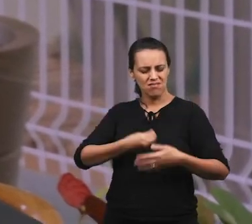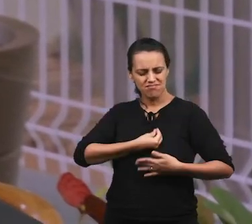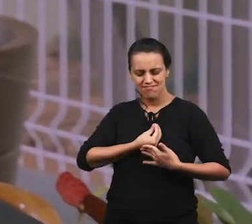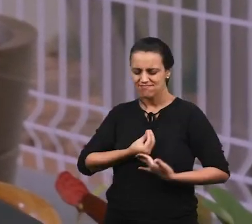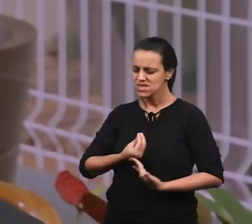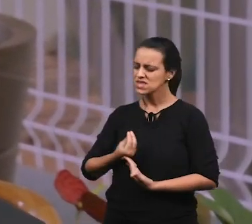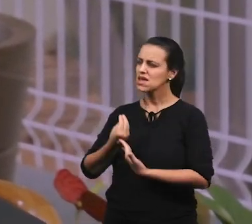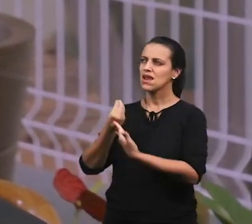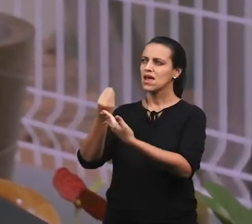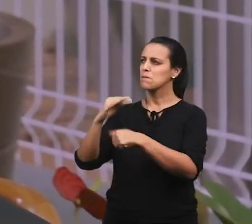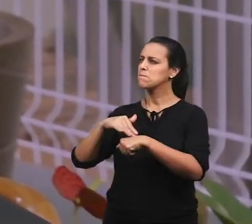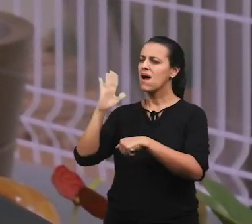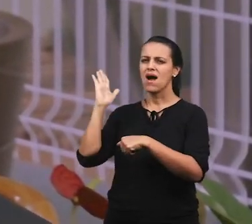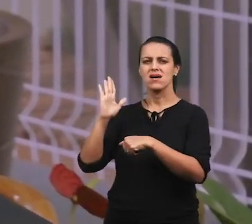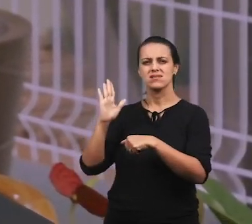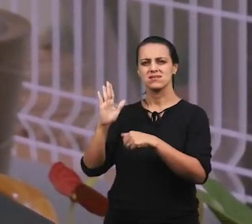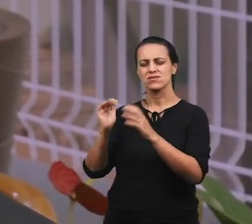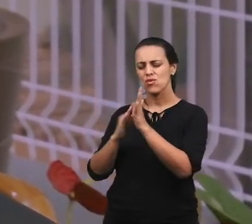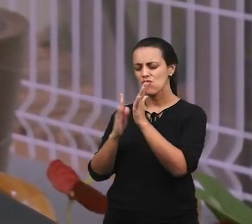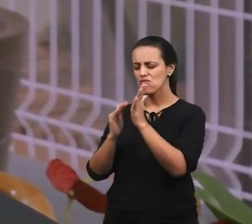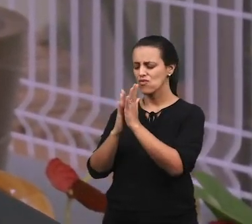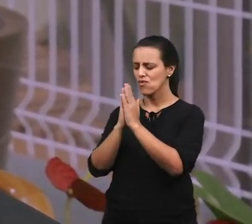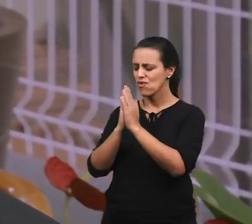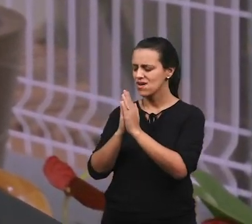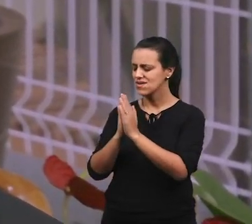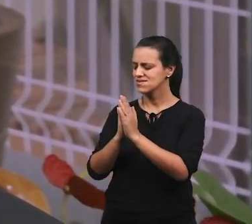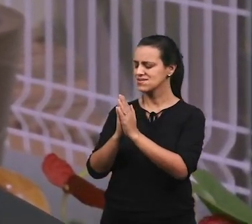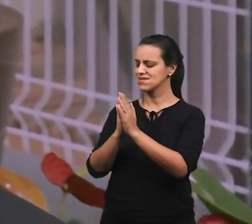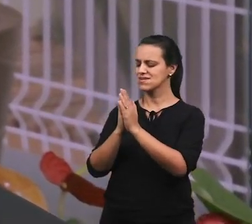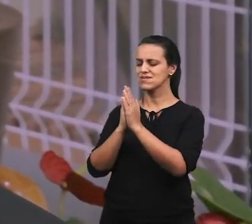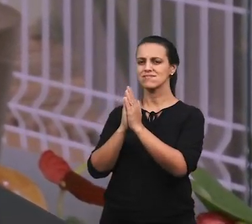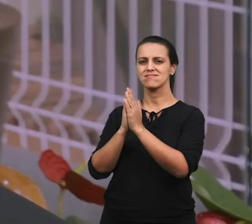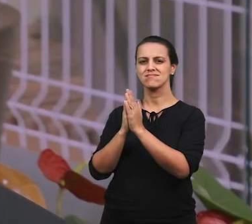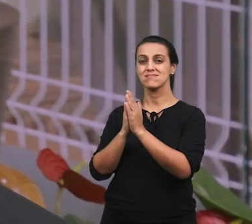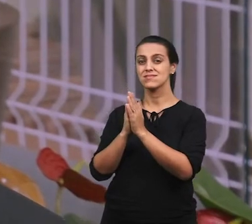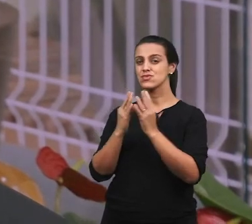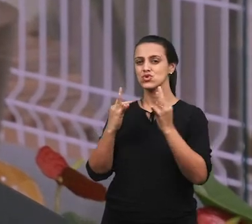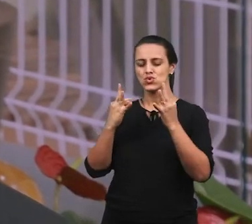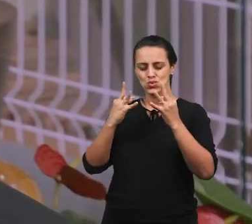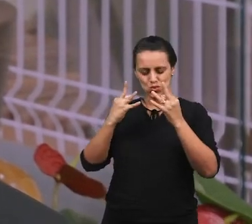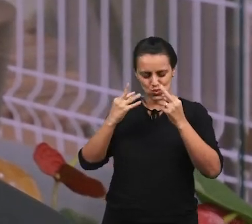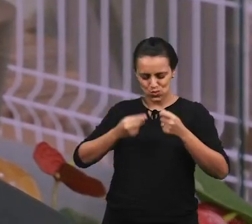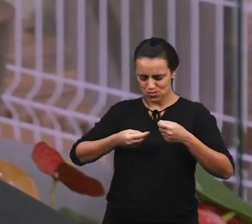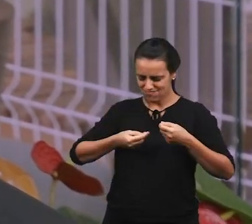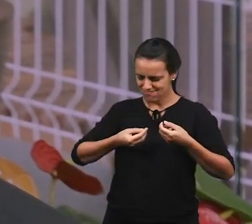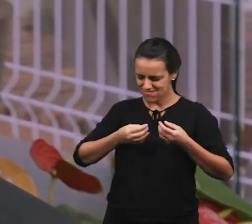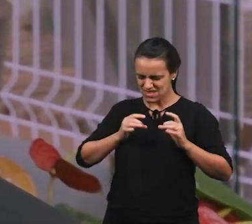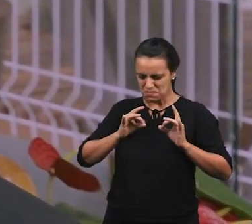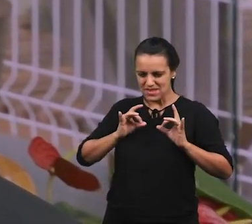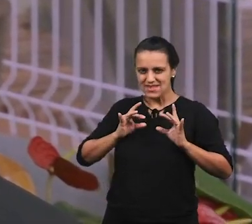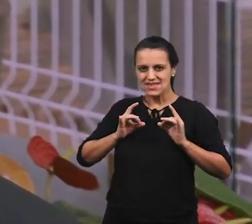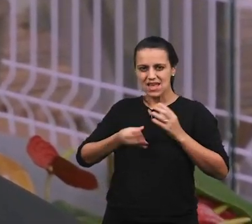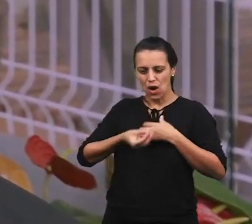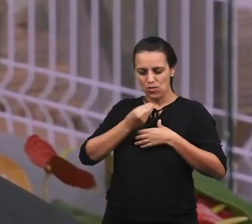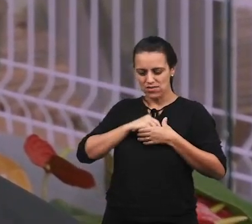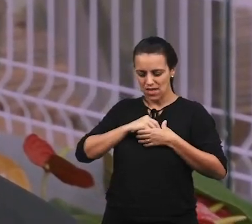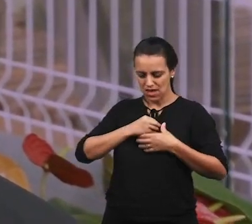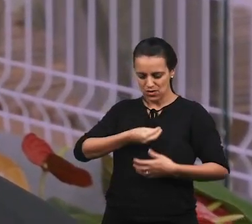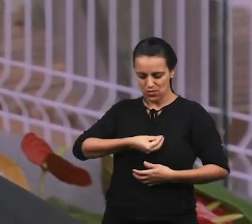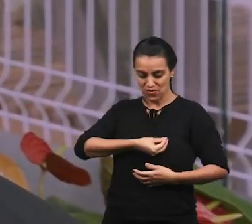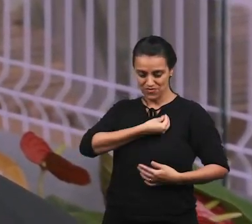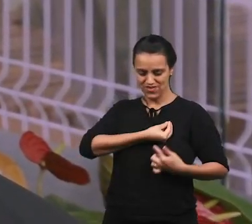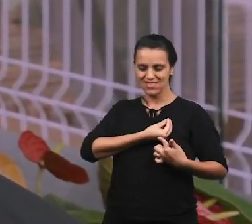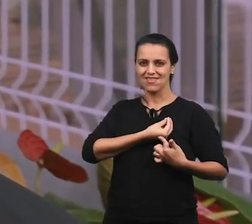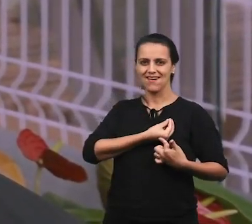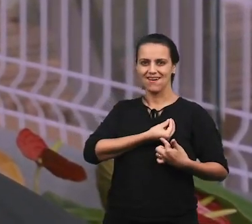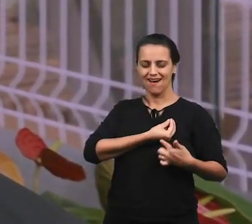мы посвящаем себя больше, хваля Господа в молитве, ища Его лица. И когда